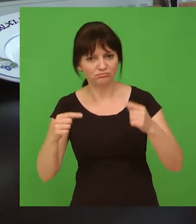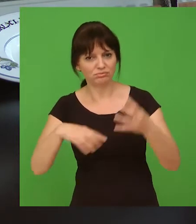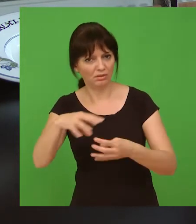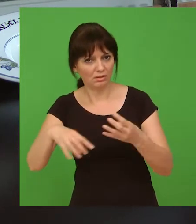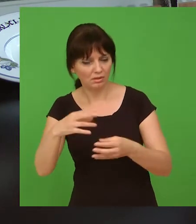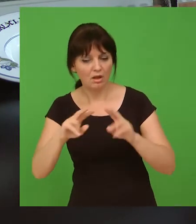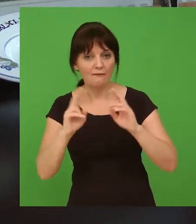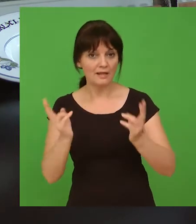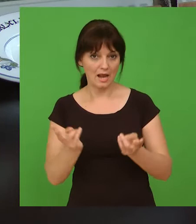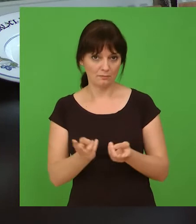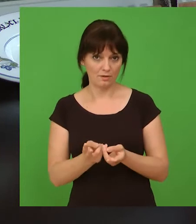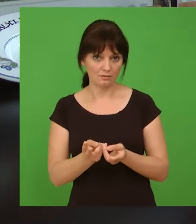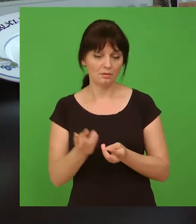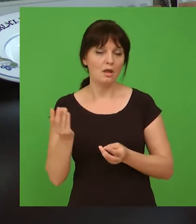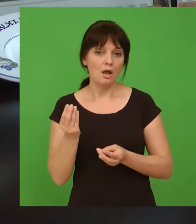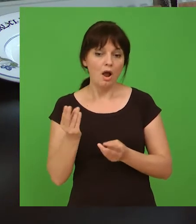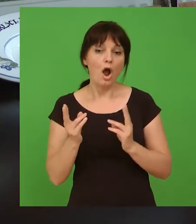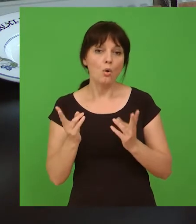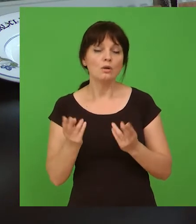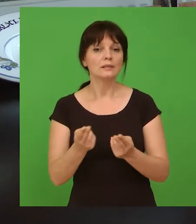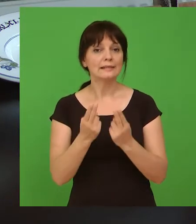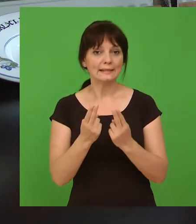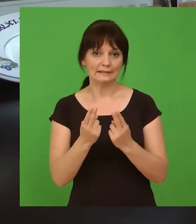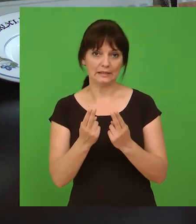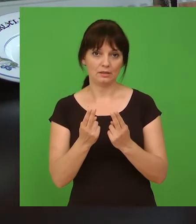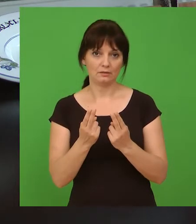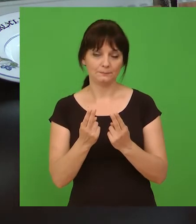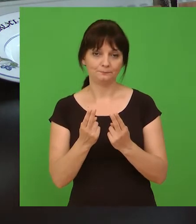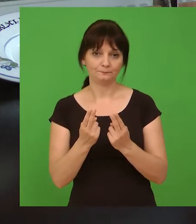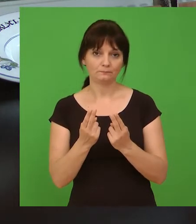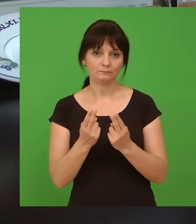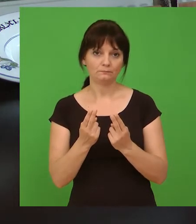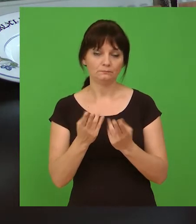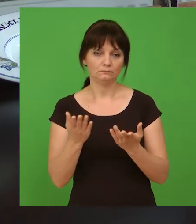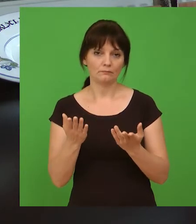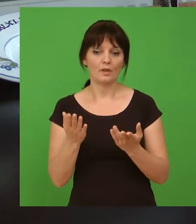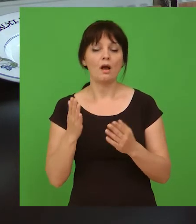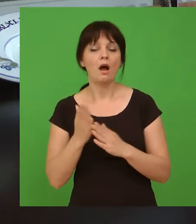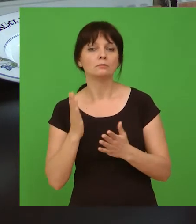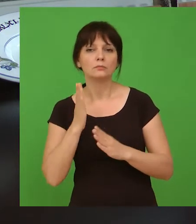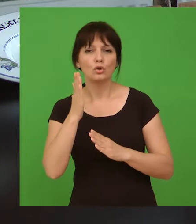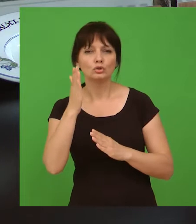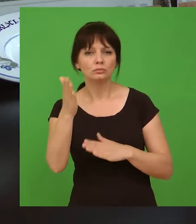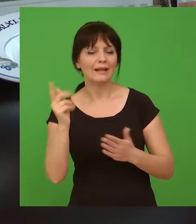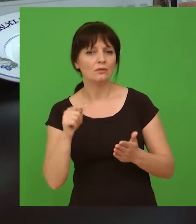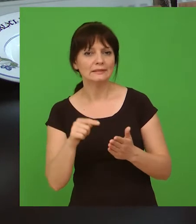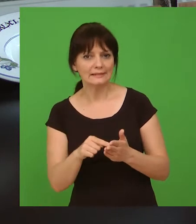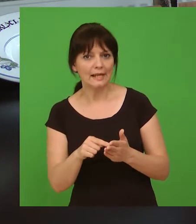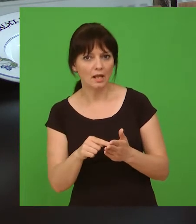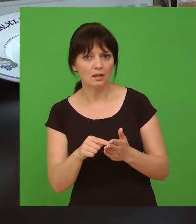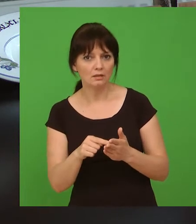világban, amelyben az értékek, a hosszú távú célok,